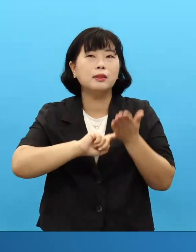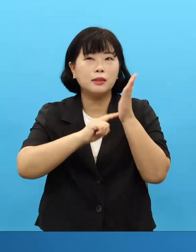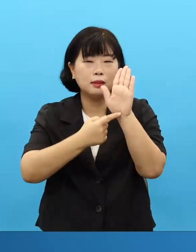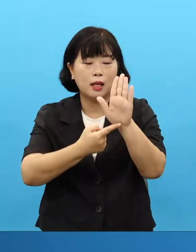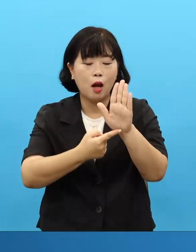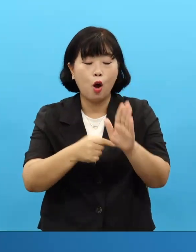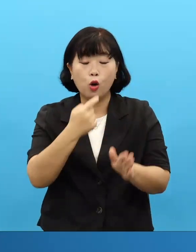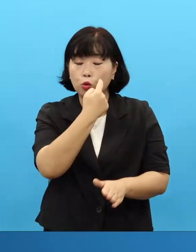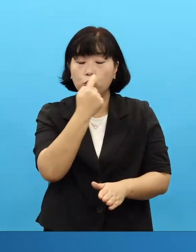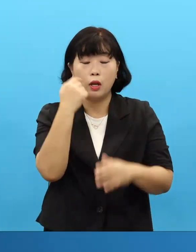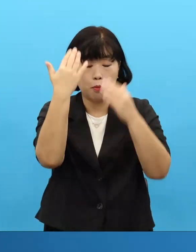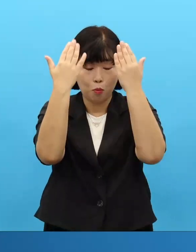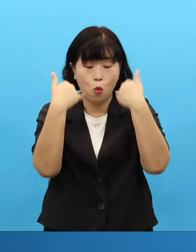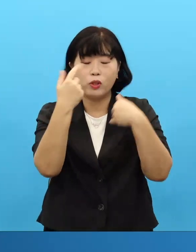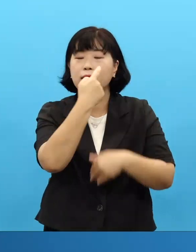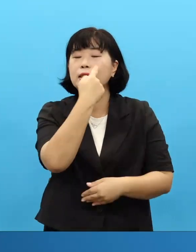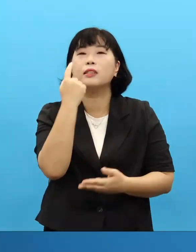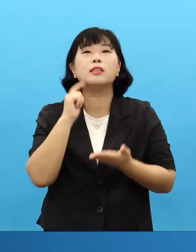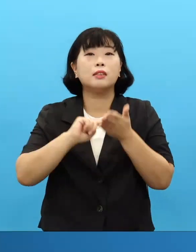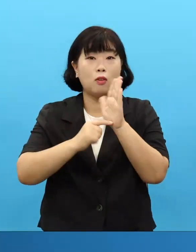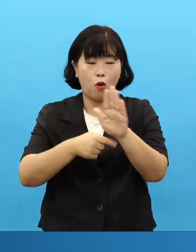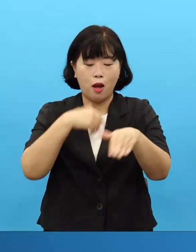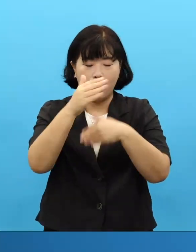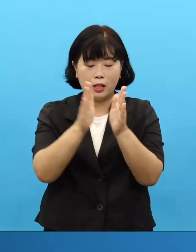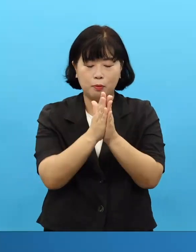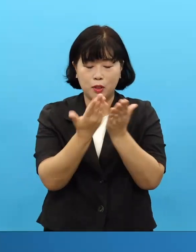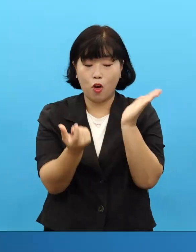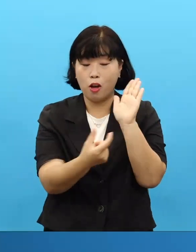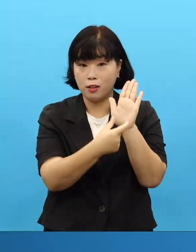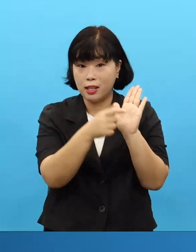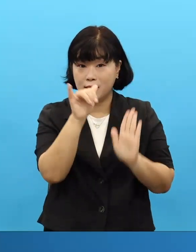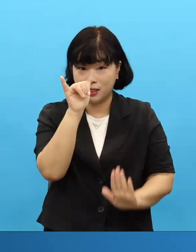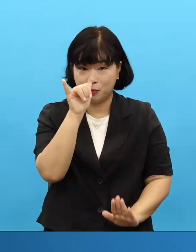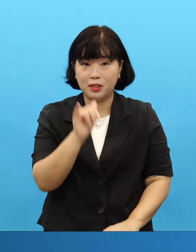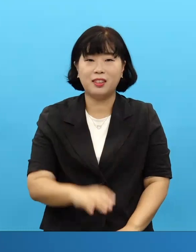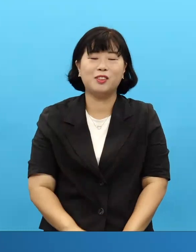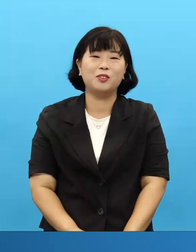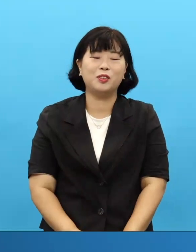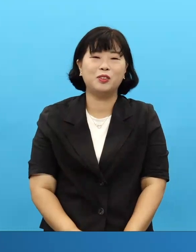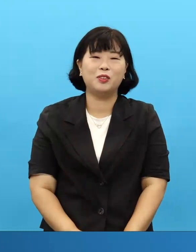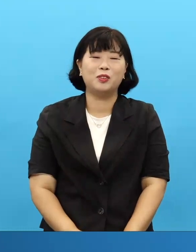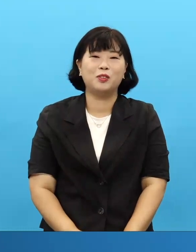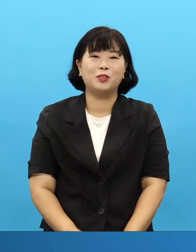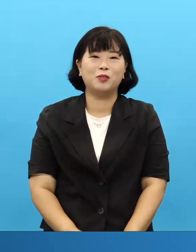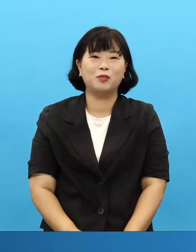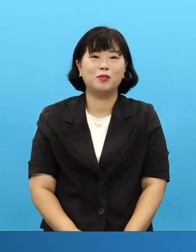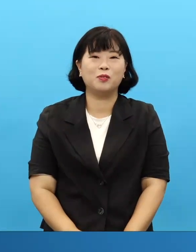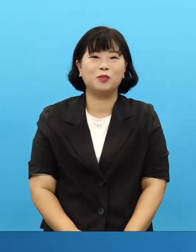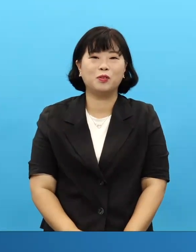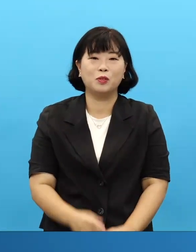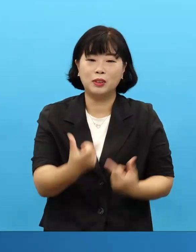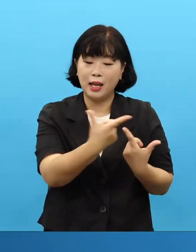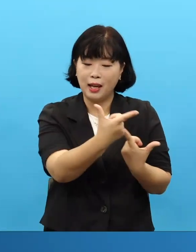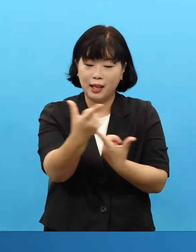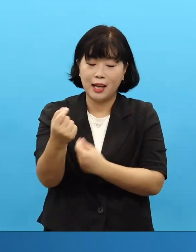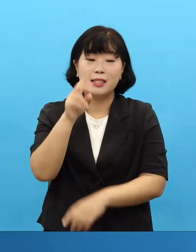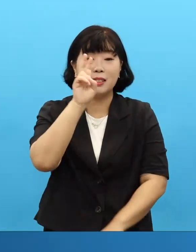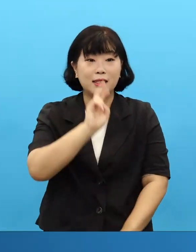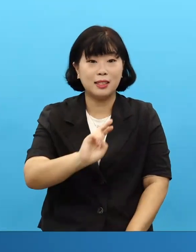하셨습니다. 찬송가 357장 주 믿는 사람 일어나 찬송 드리겠습니다.